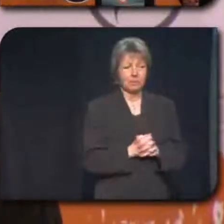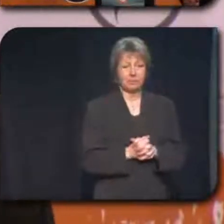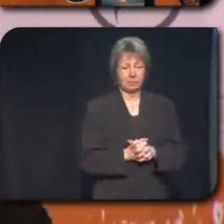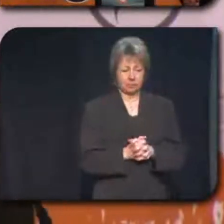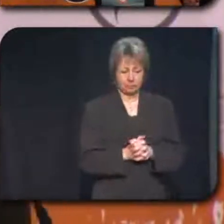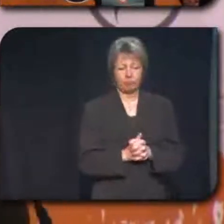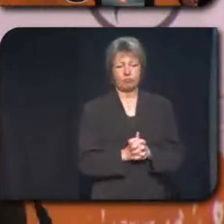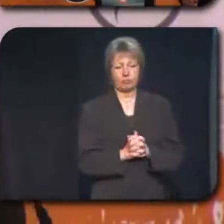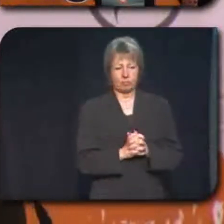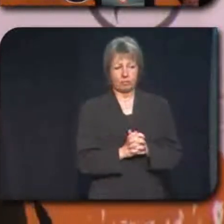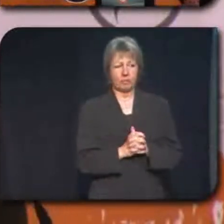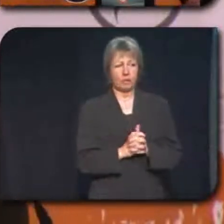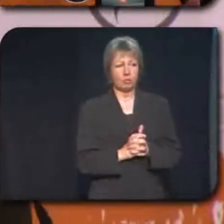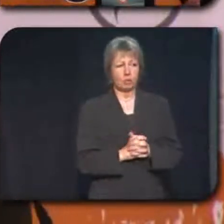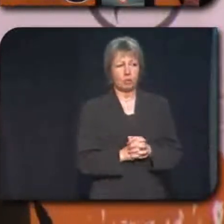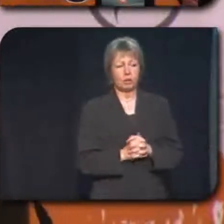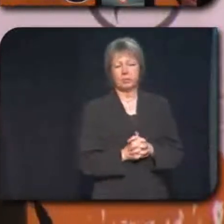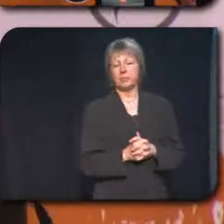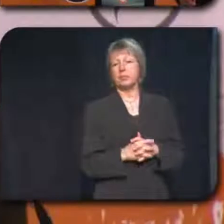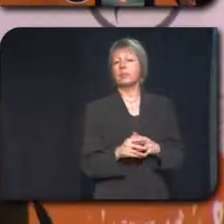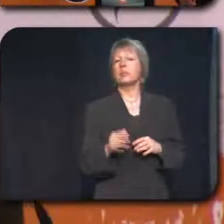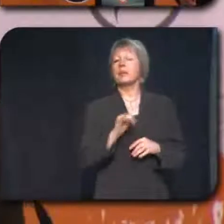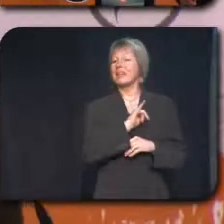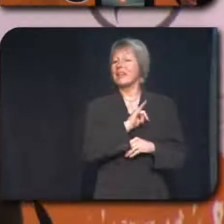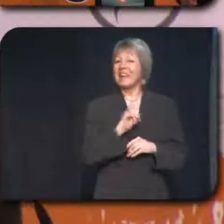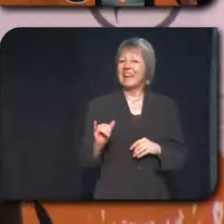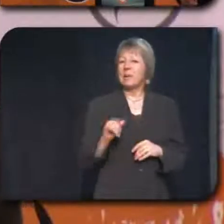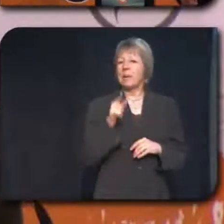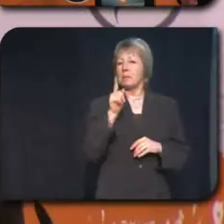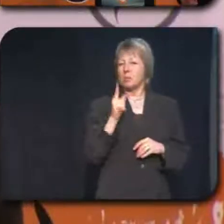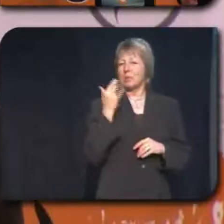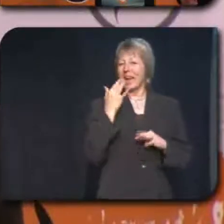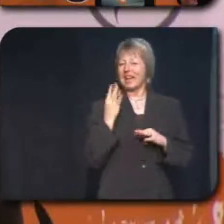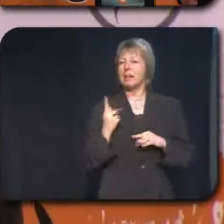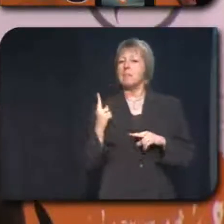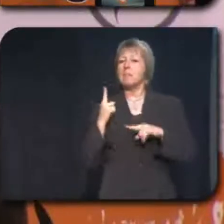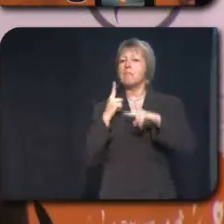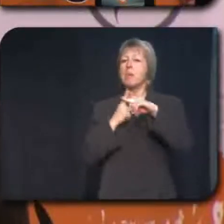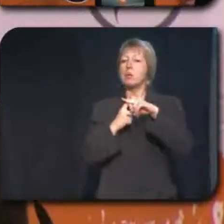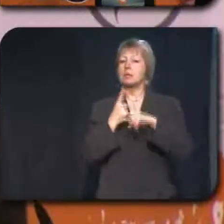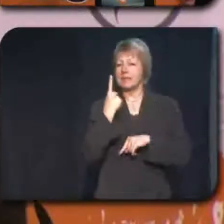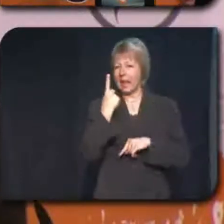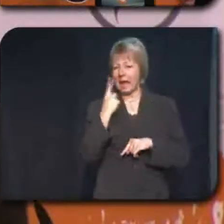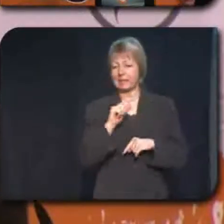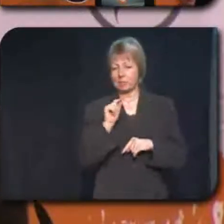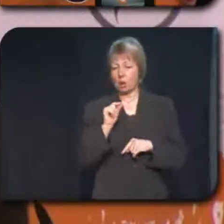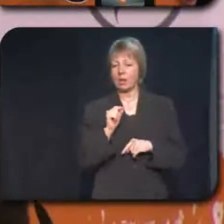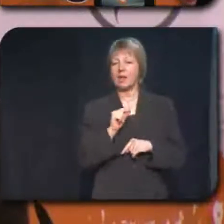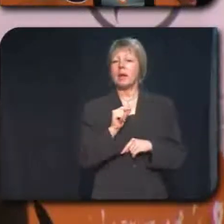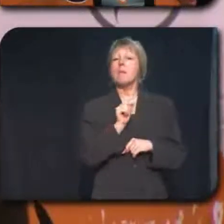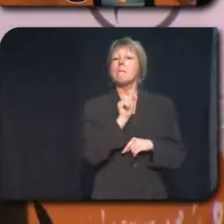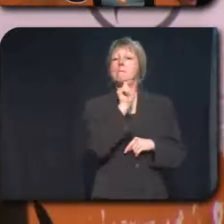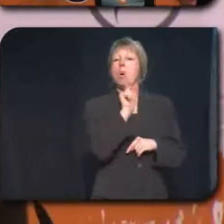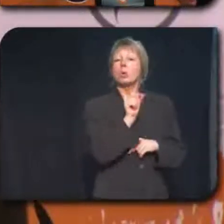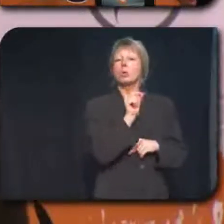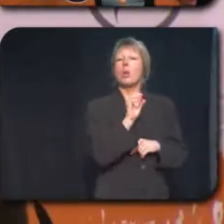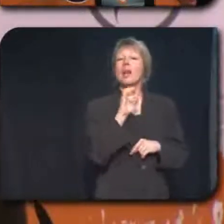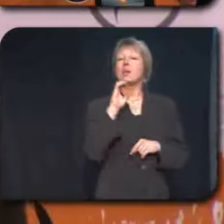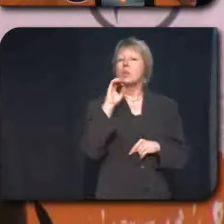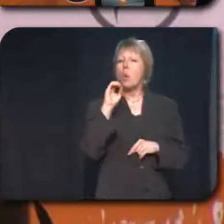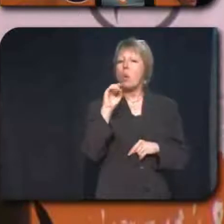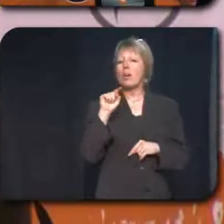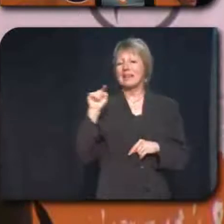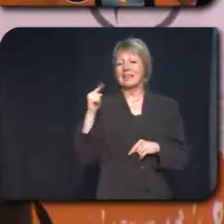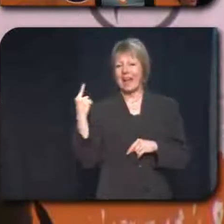und zwar müsst ihr immer plus eins rechnen also Modul 0 ist 1